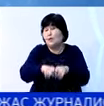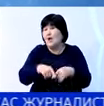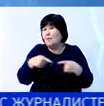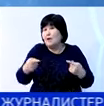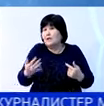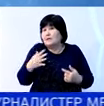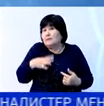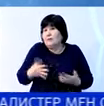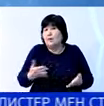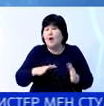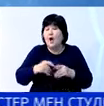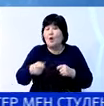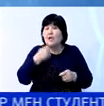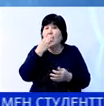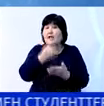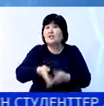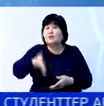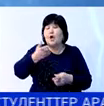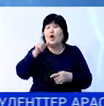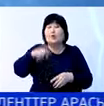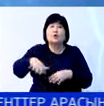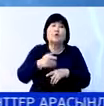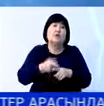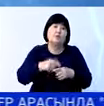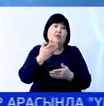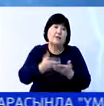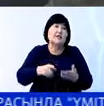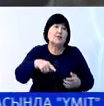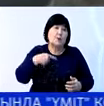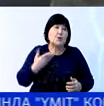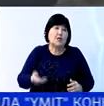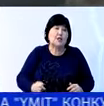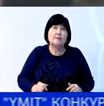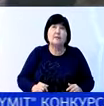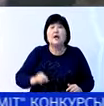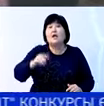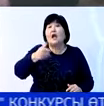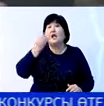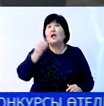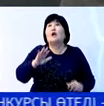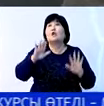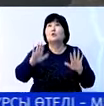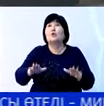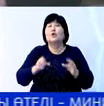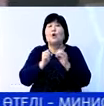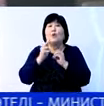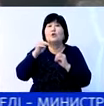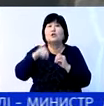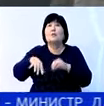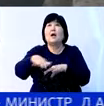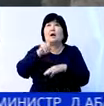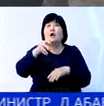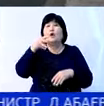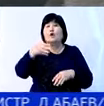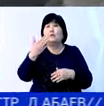амалдар жоқ. Аудан әкімінің есепті жиынында тұрғындар осы мәселені көтерді. Жалағаш ауданының орталығында 13 мың халық бар. Соның